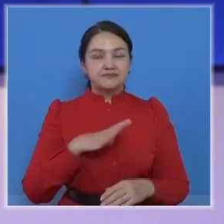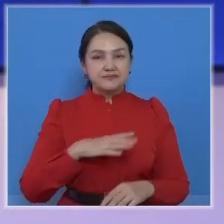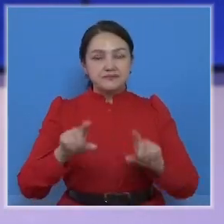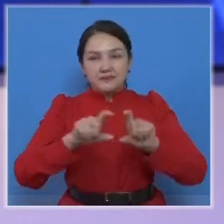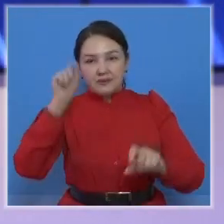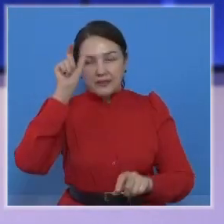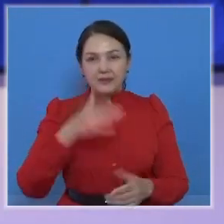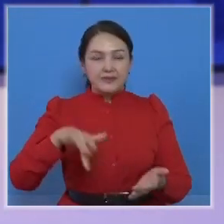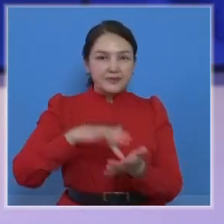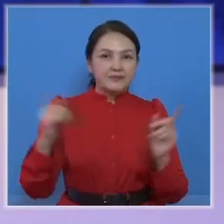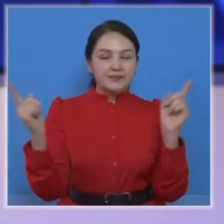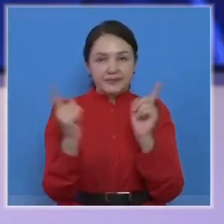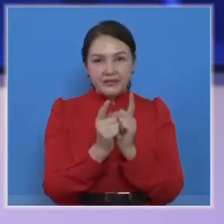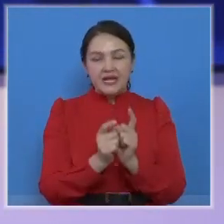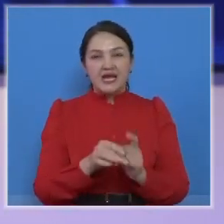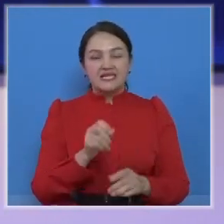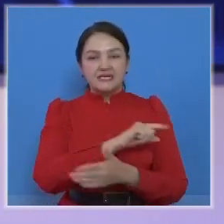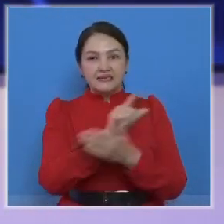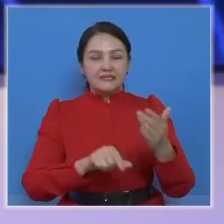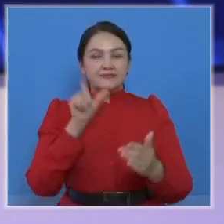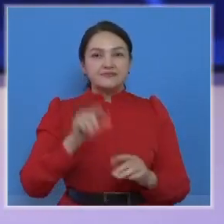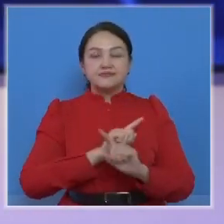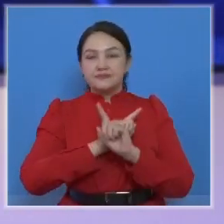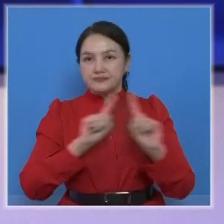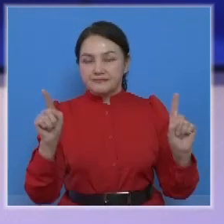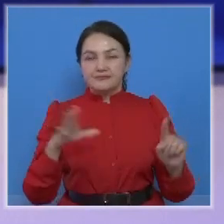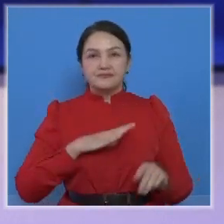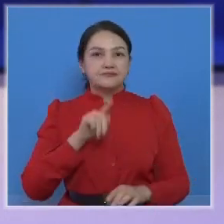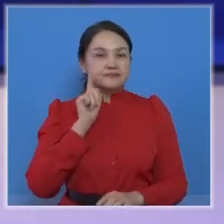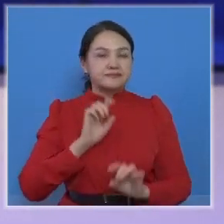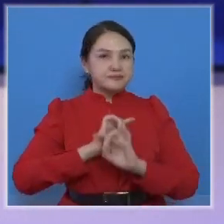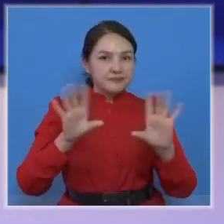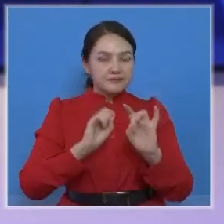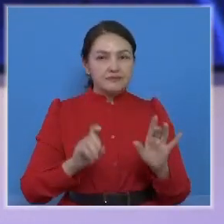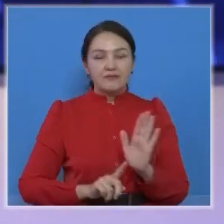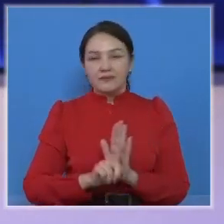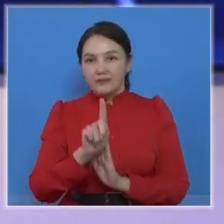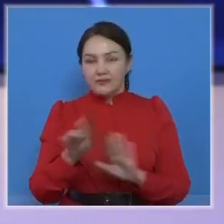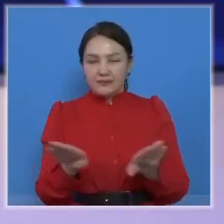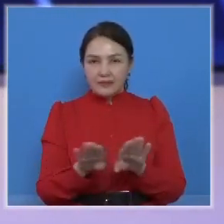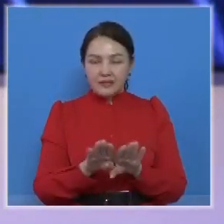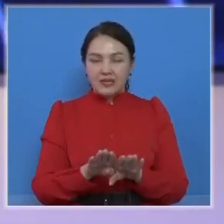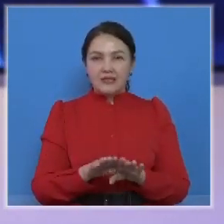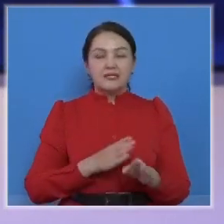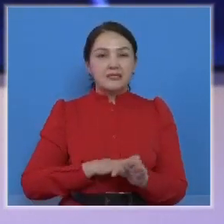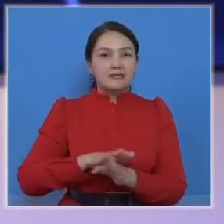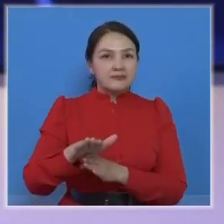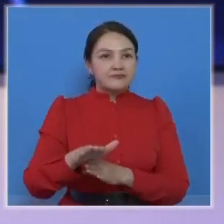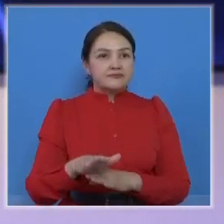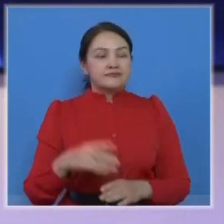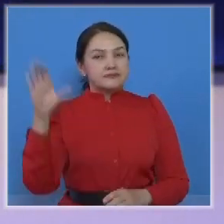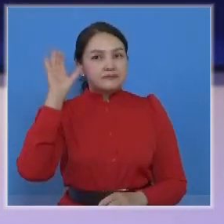школьники города встретились с мастерами айтыса о своем уникальном искусстве молодежи рассказали как начинающие так и признанные исполнители